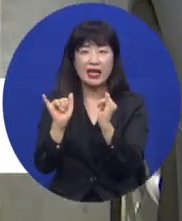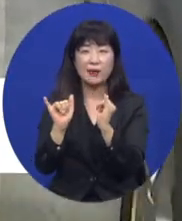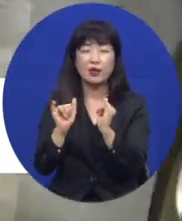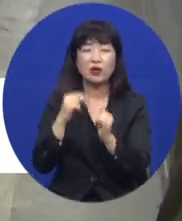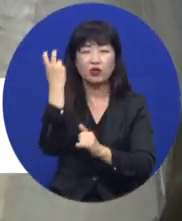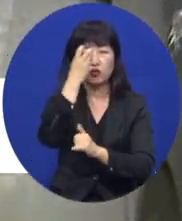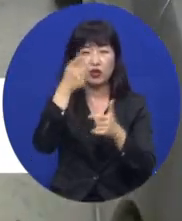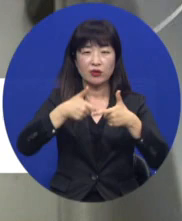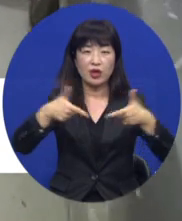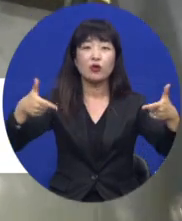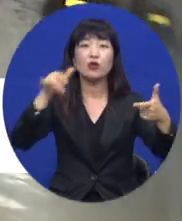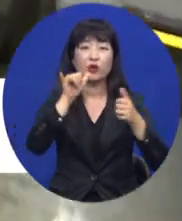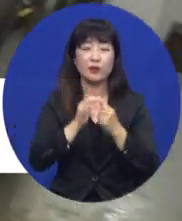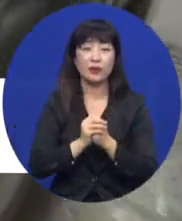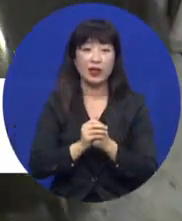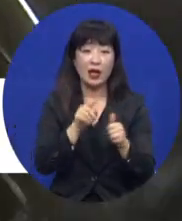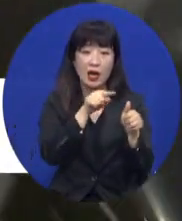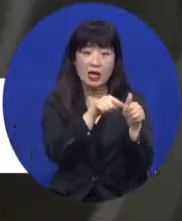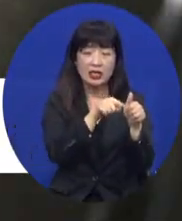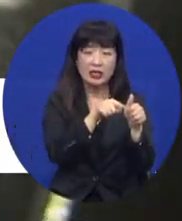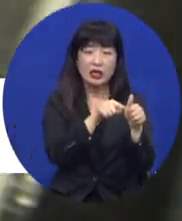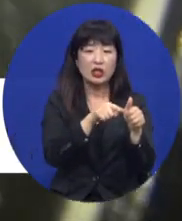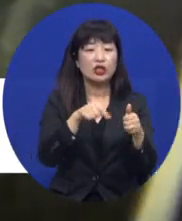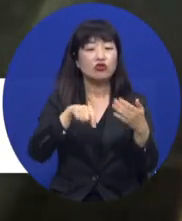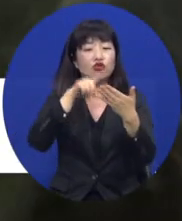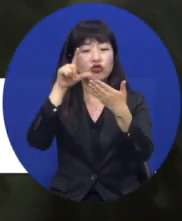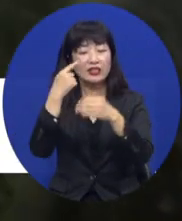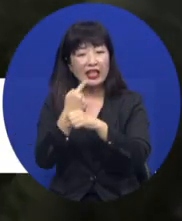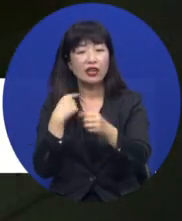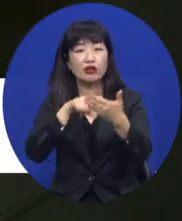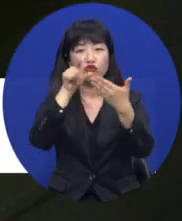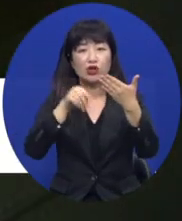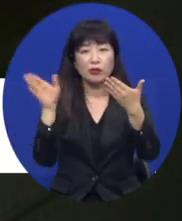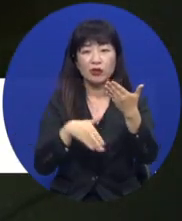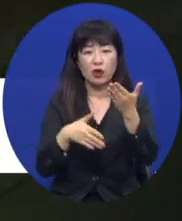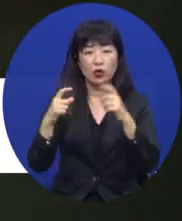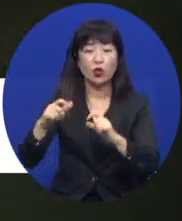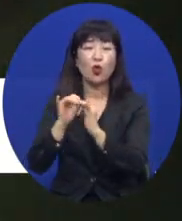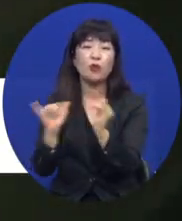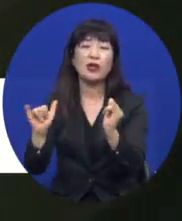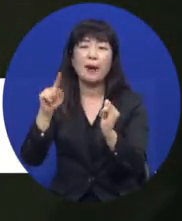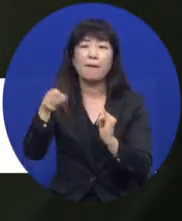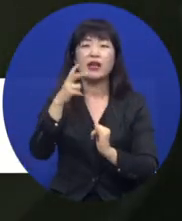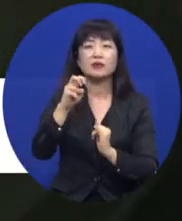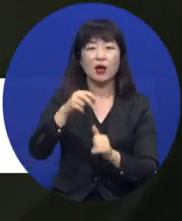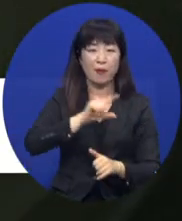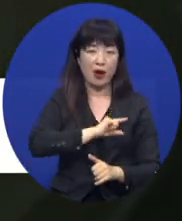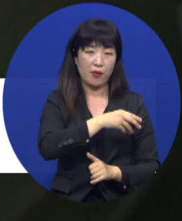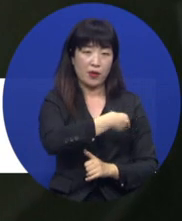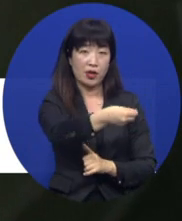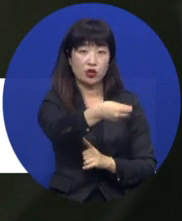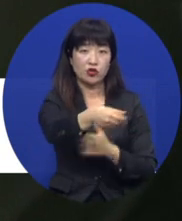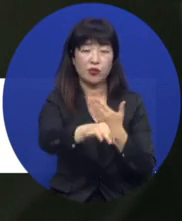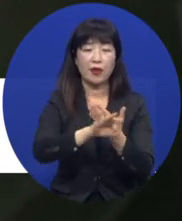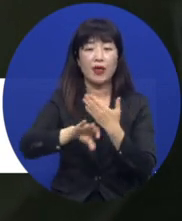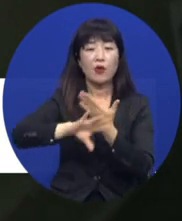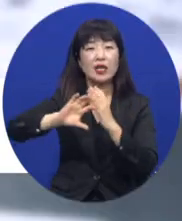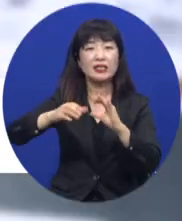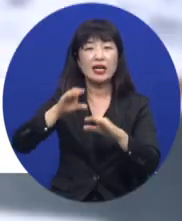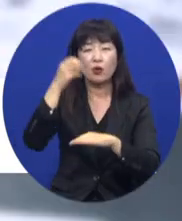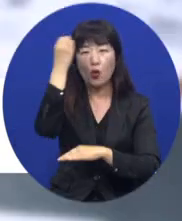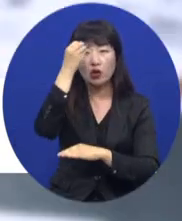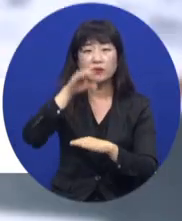있습니다 a 씨 등은 지난해 9월부터 제주도민 120여 명에게 명의를 빌려주면 외제차 등